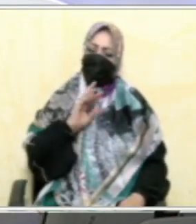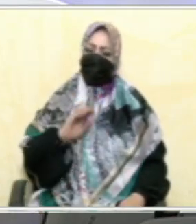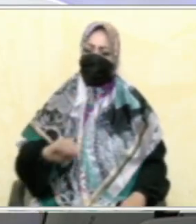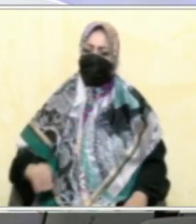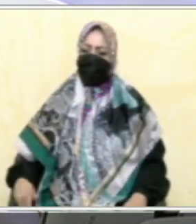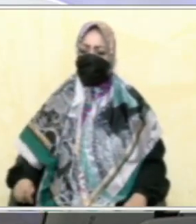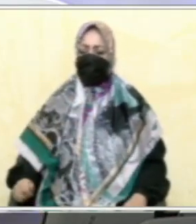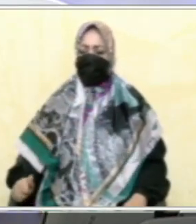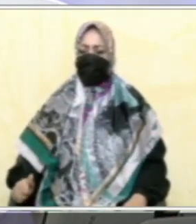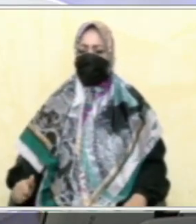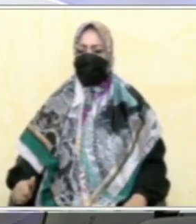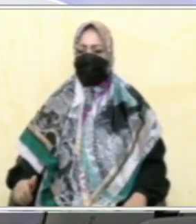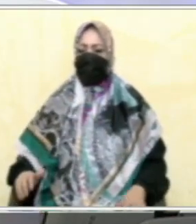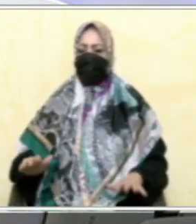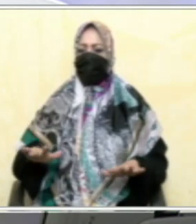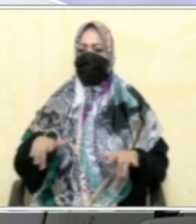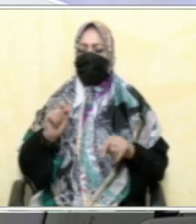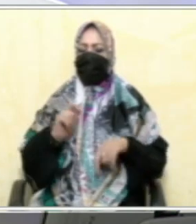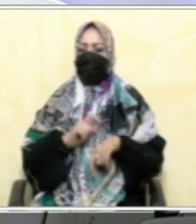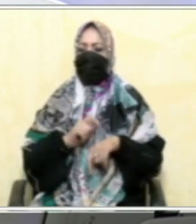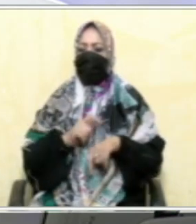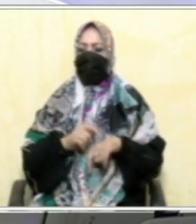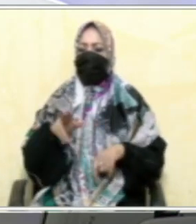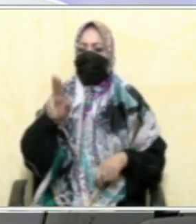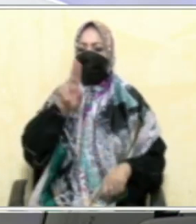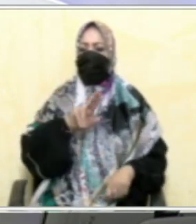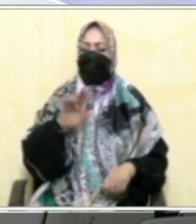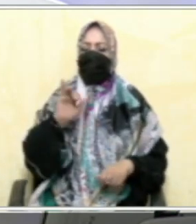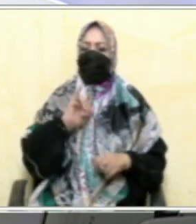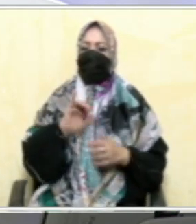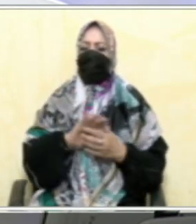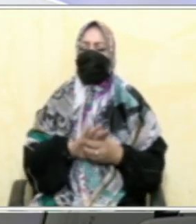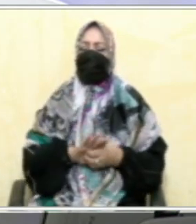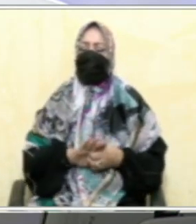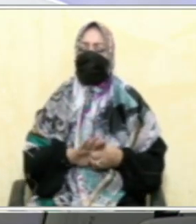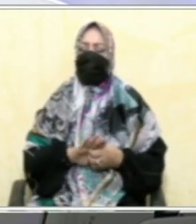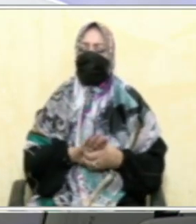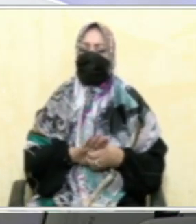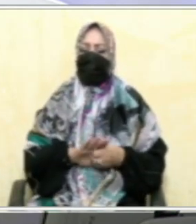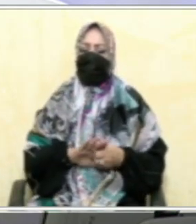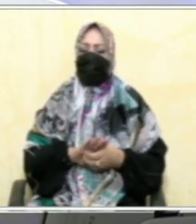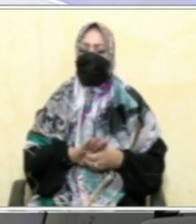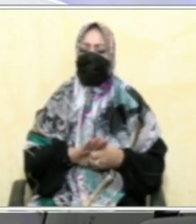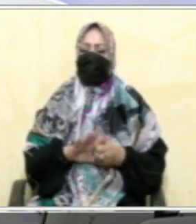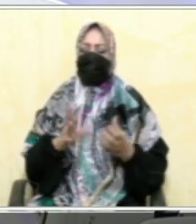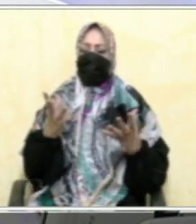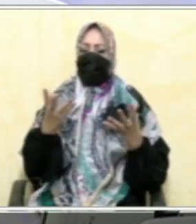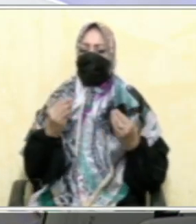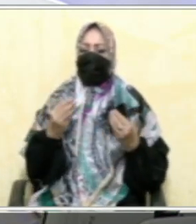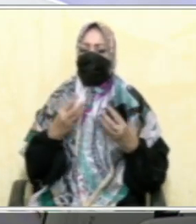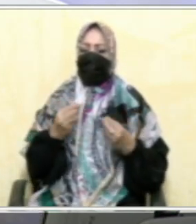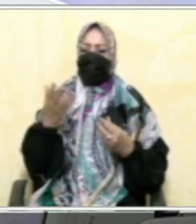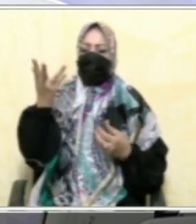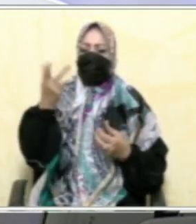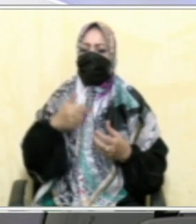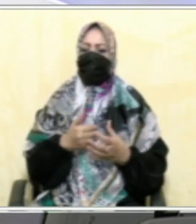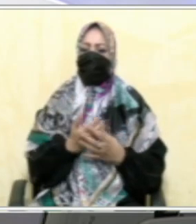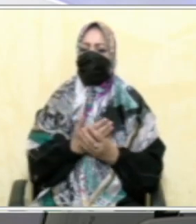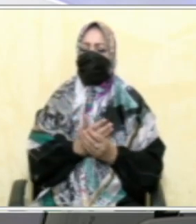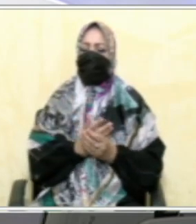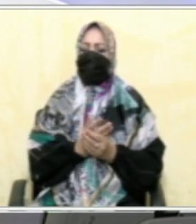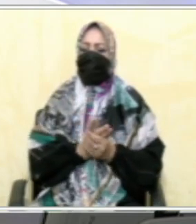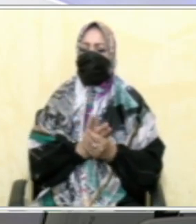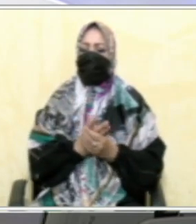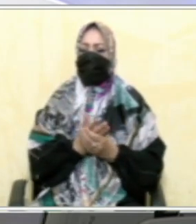كثيرا وسيكون له مزيد من التفصيل إن شاء الله في الأيام القادمة، ولكن أنبه عليه. مسألة نحن